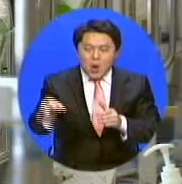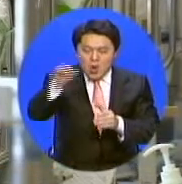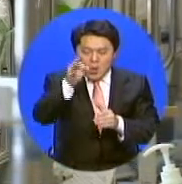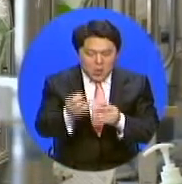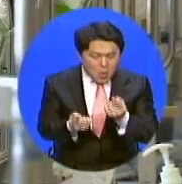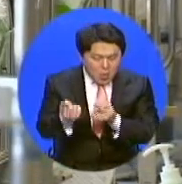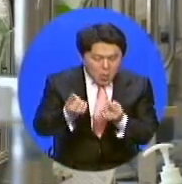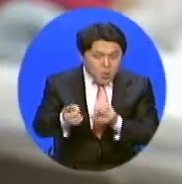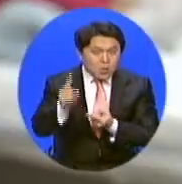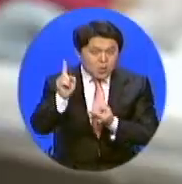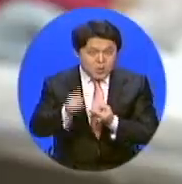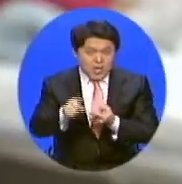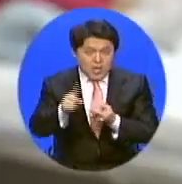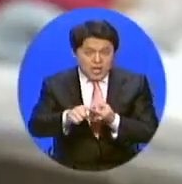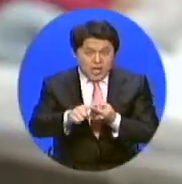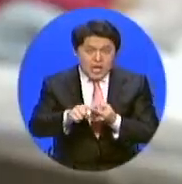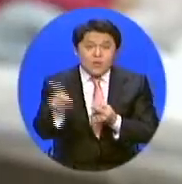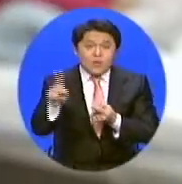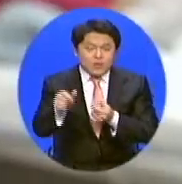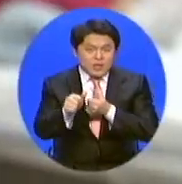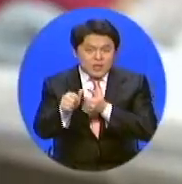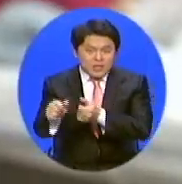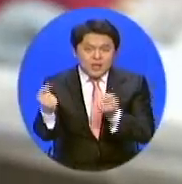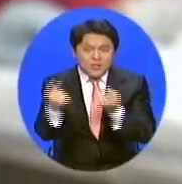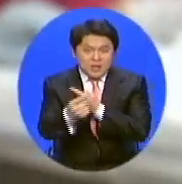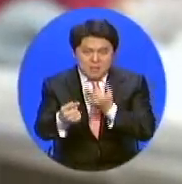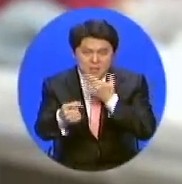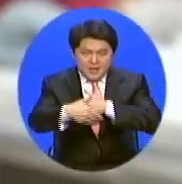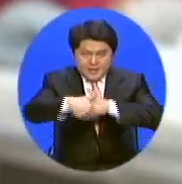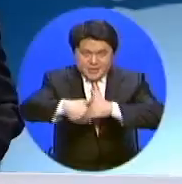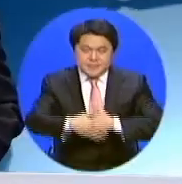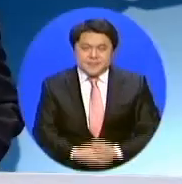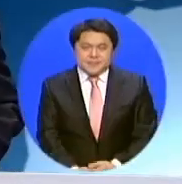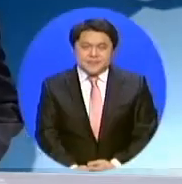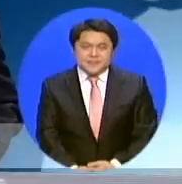경제 환경 변화에 탄력적으로 연동되도록 할 계획입니다.